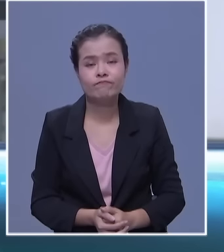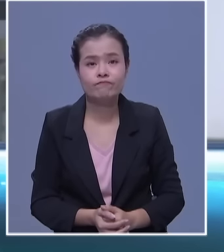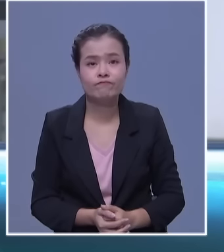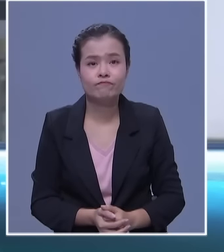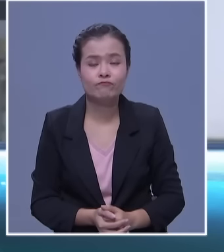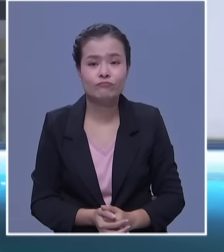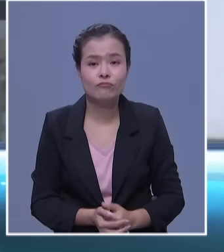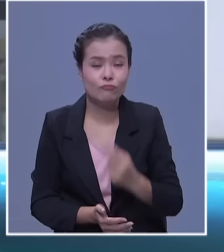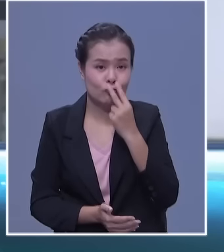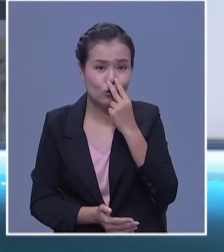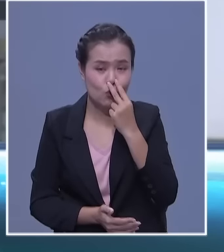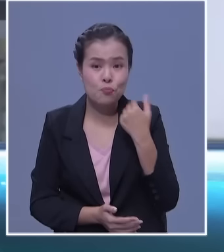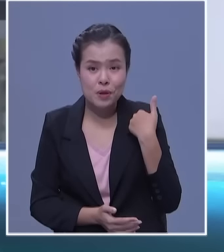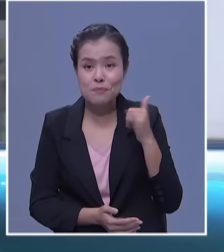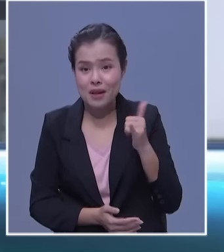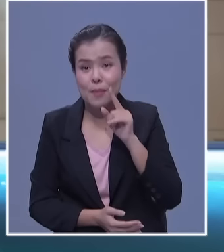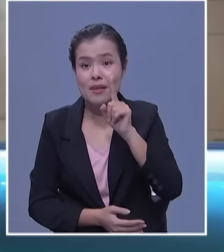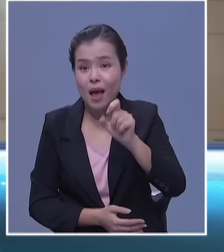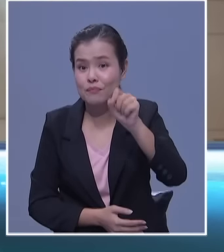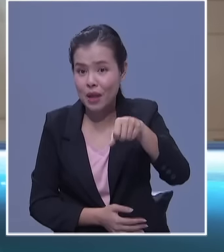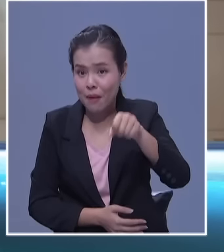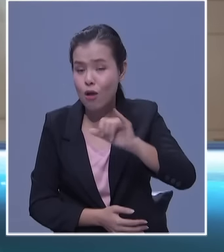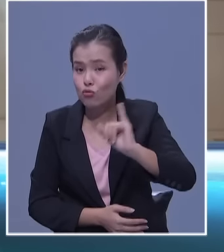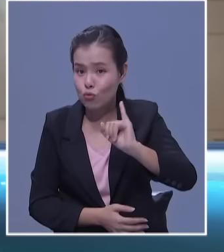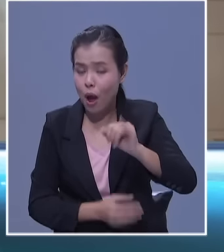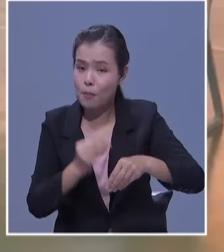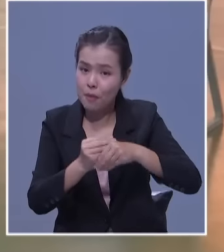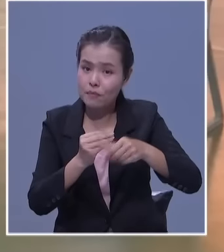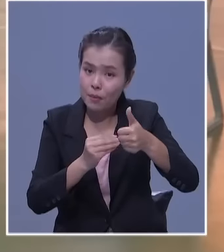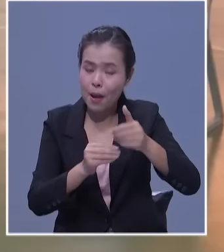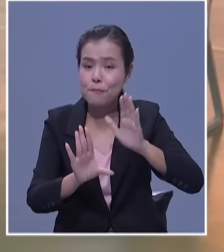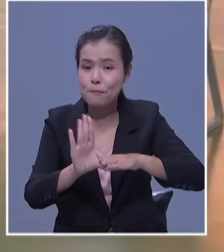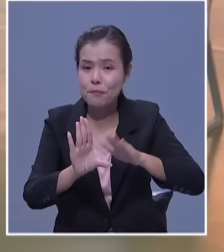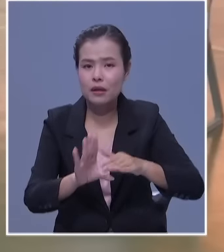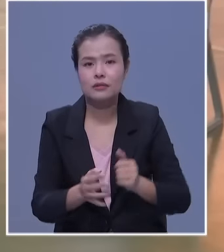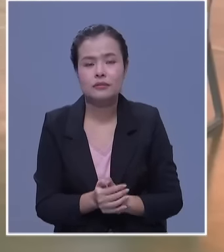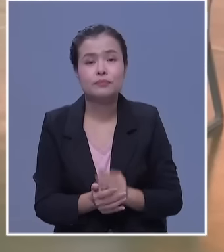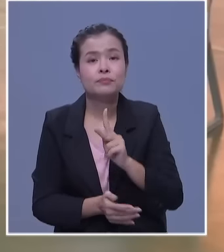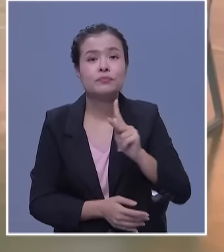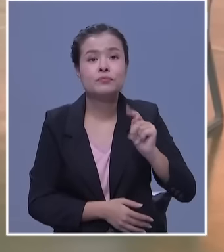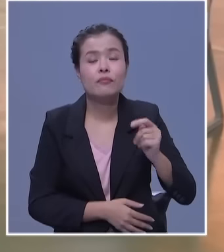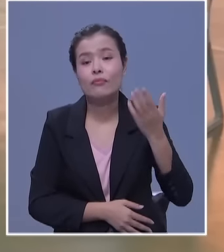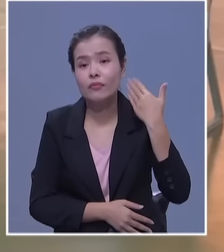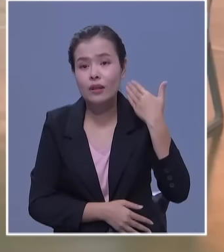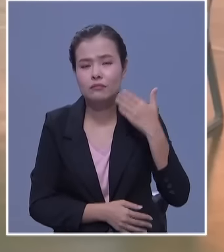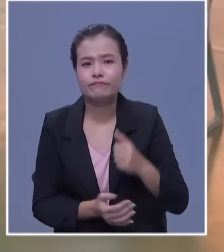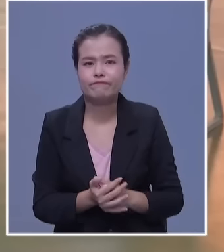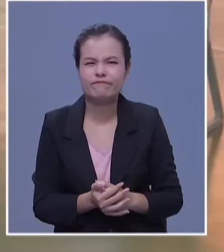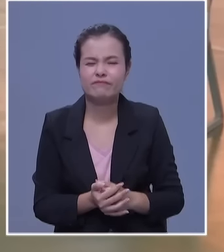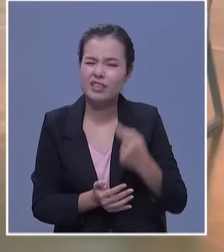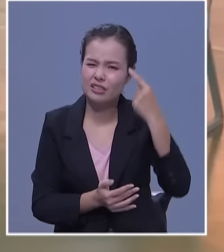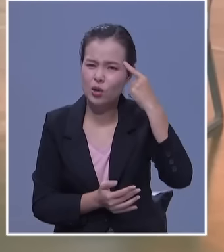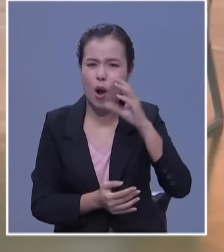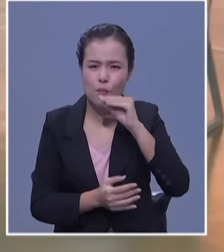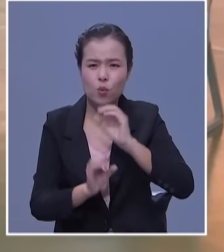รออาจจะมีการไปถามถูกมั้ยใช่ๆว่าจะเพิ่มได้หรือเปล่านะคแต่ว่าพอฟังจากอดีตกกตอย่างอาจารย์สมชัยก็พูดชัด